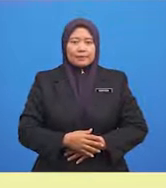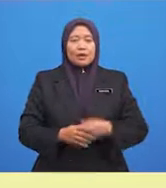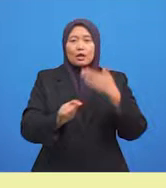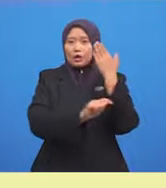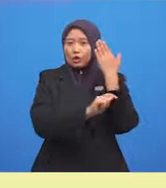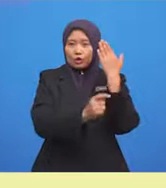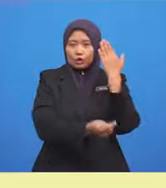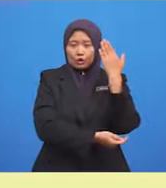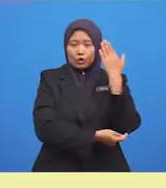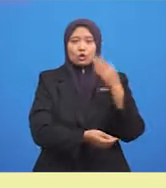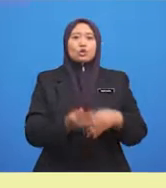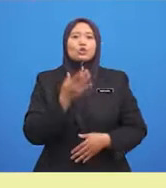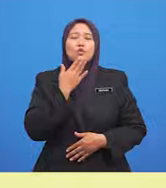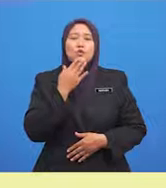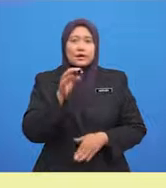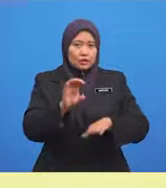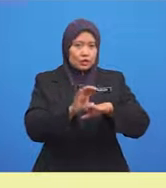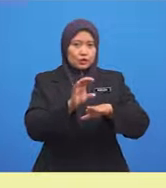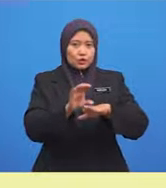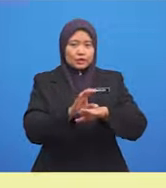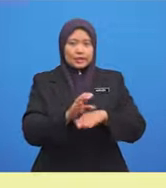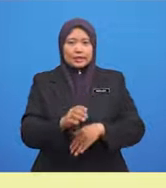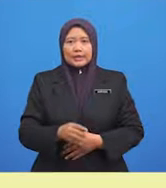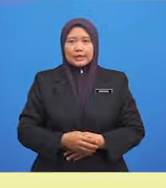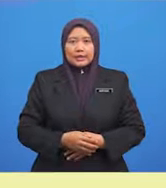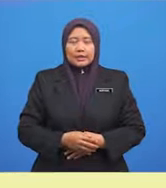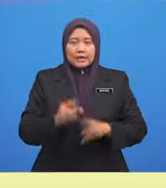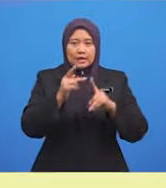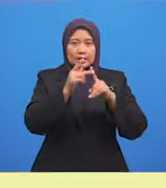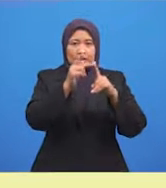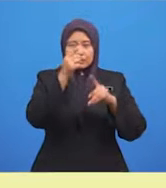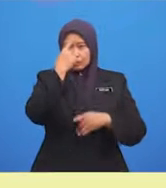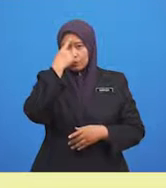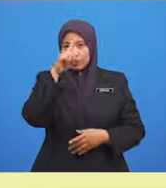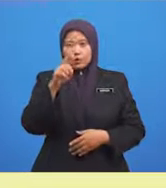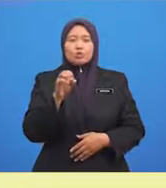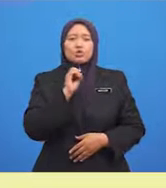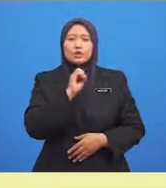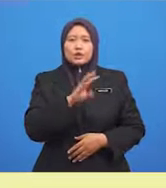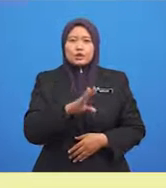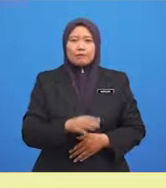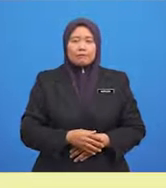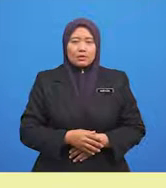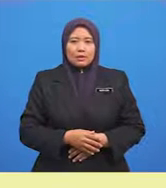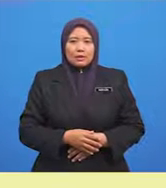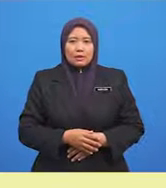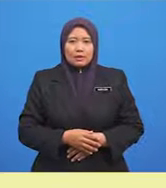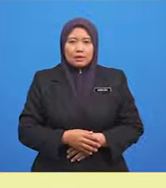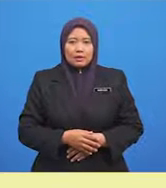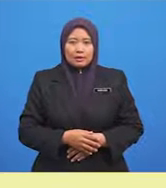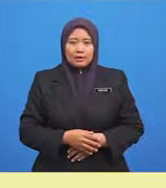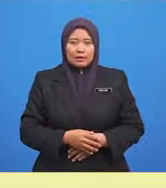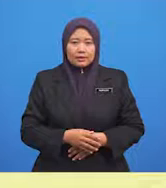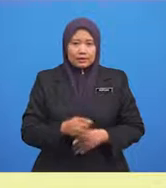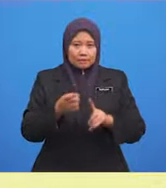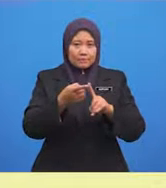Tong sampah berwarna coklat dikhaskan kepada sampah yang diperbuat